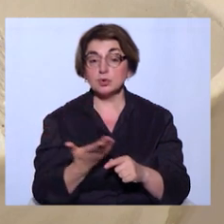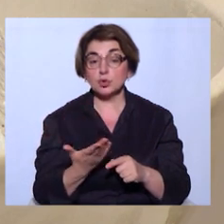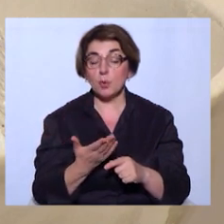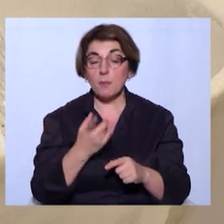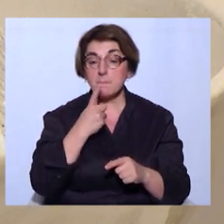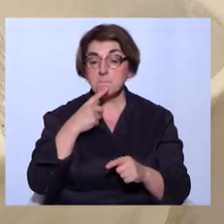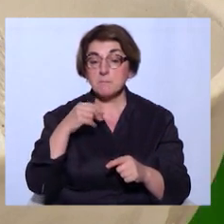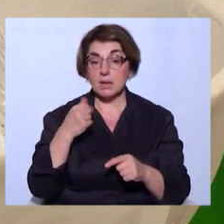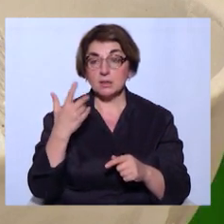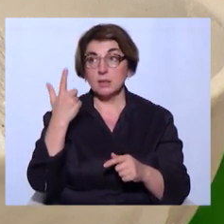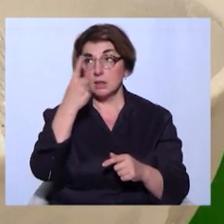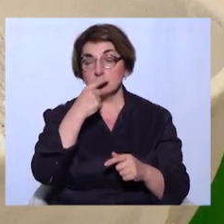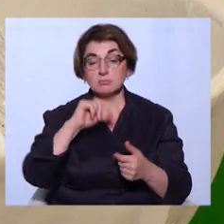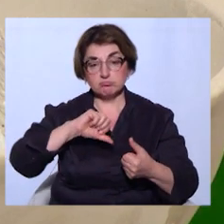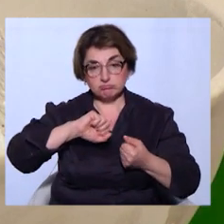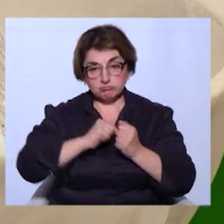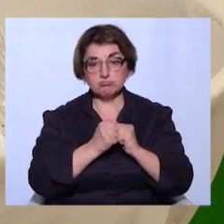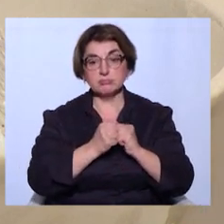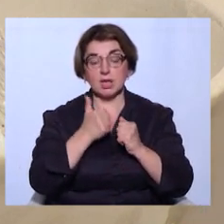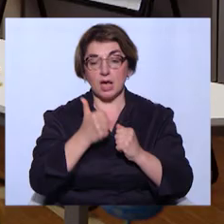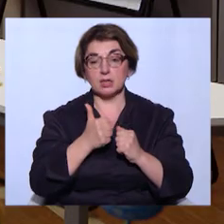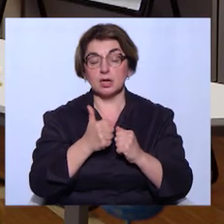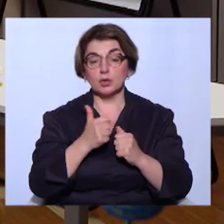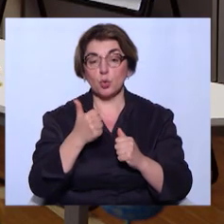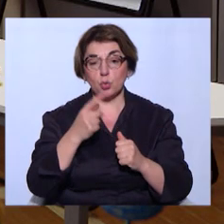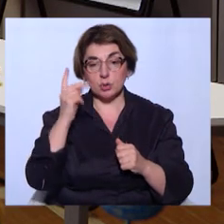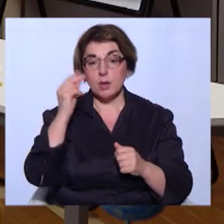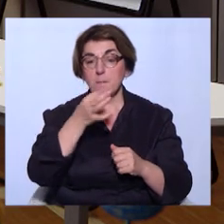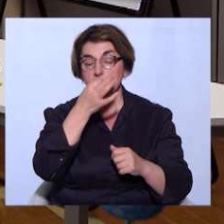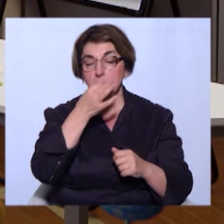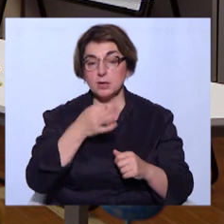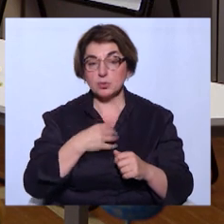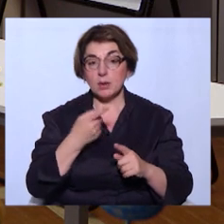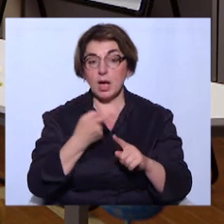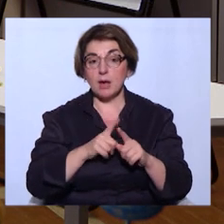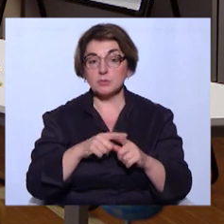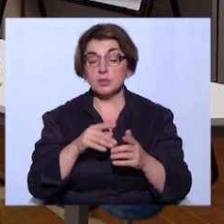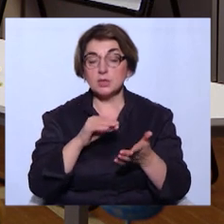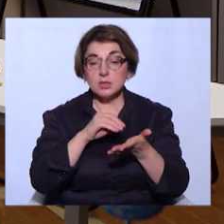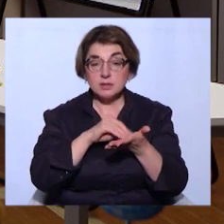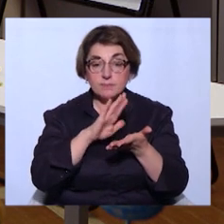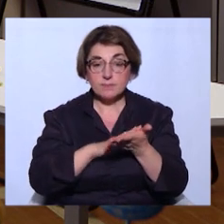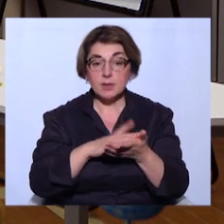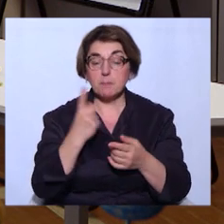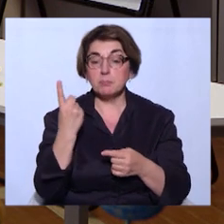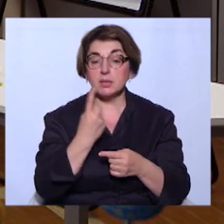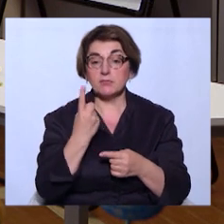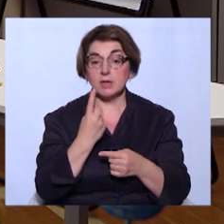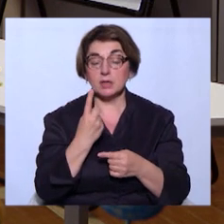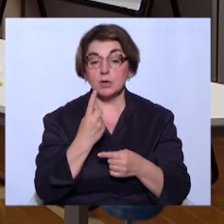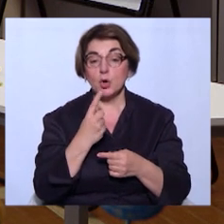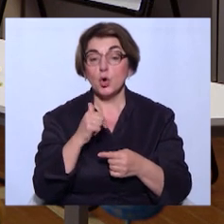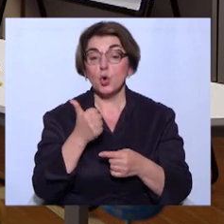მარილებზე წარმოდგენა განვამტკიცოთ და მაინტერესებს როგორ გასცემ პასუხს, ამიტომ მოინიშნე ეს შეკითხვები. პირველი: